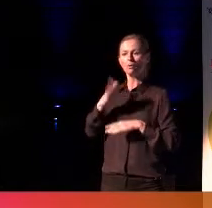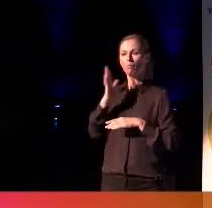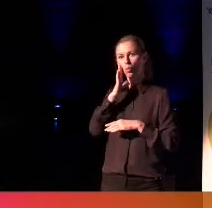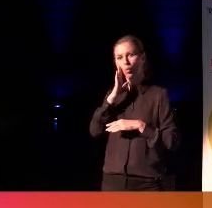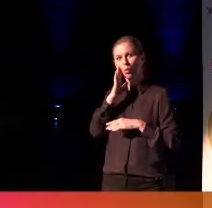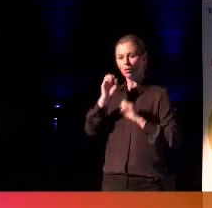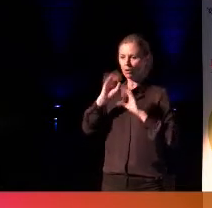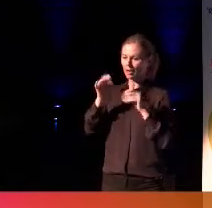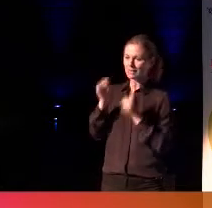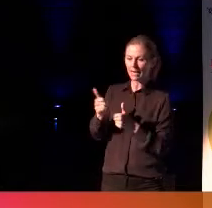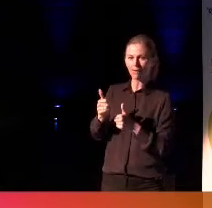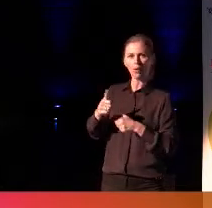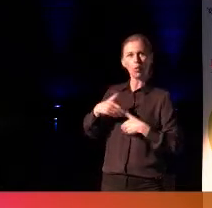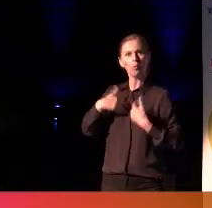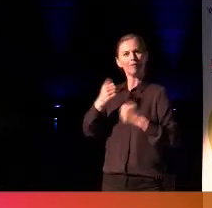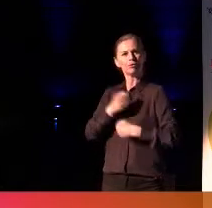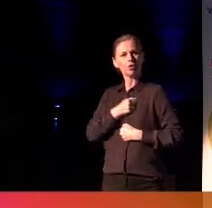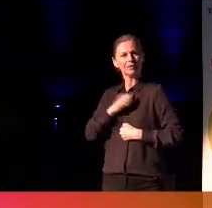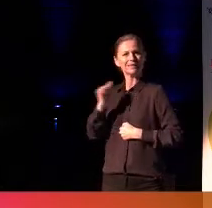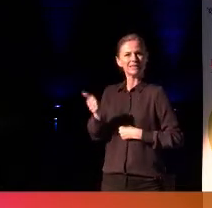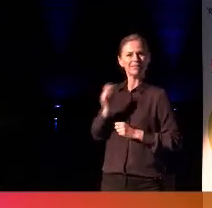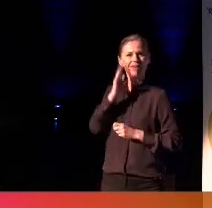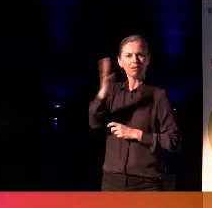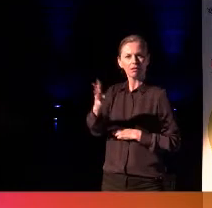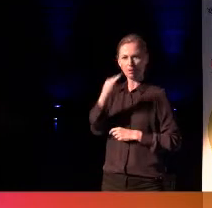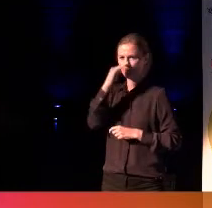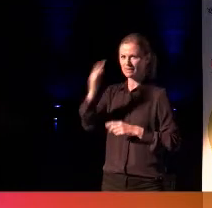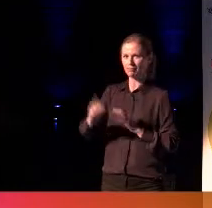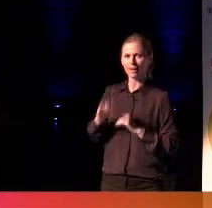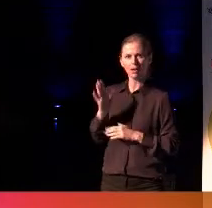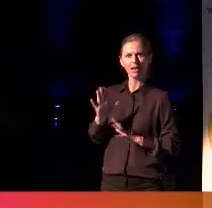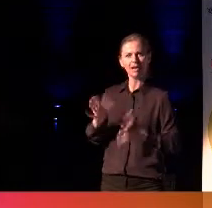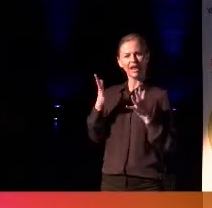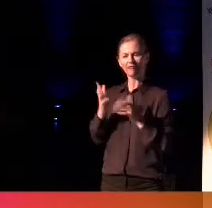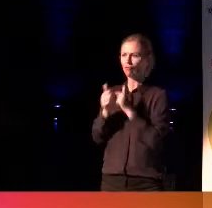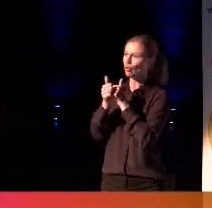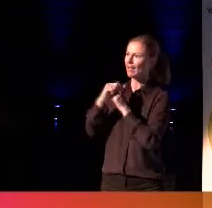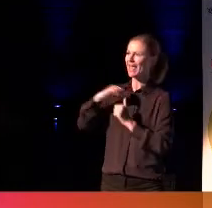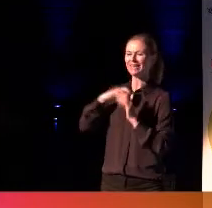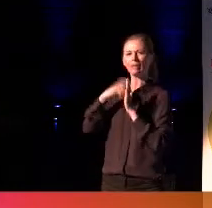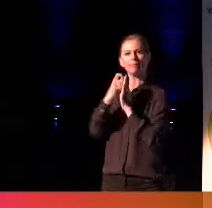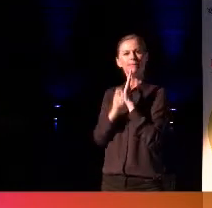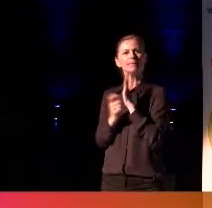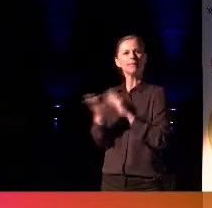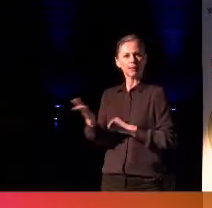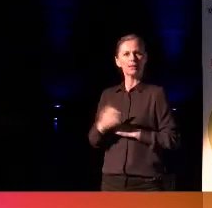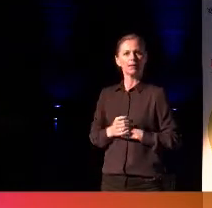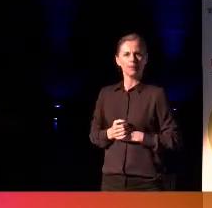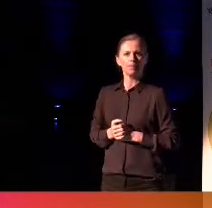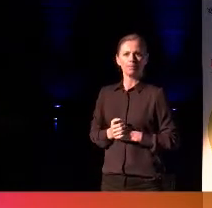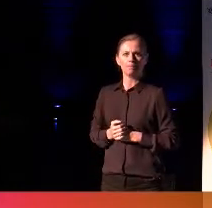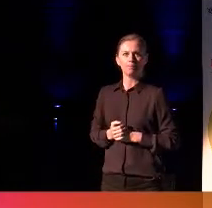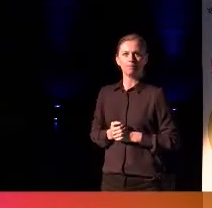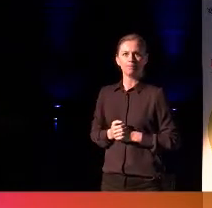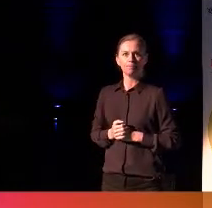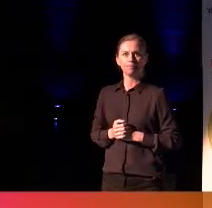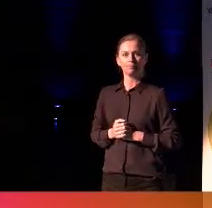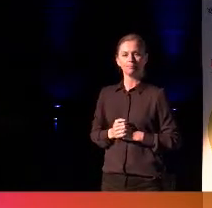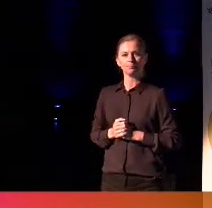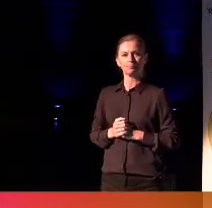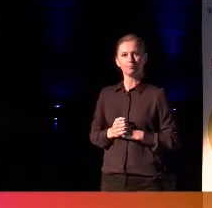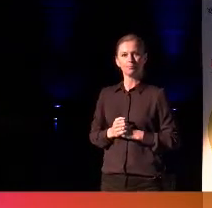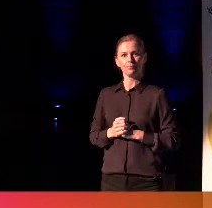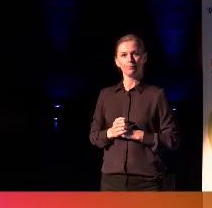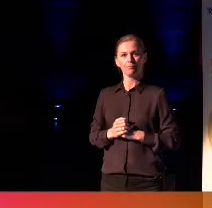selv, oppleve mer trygghet i hverdagen sin, mer mestring, leve livet på de premisser man selv vil. Nederst til venstre